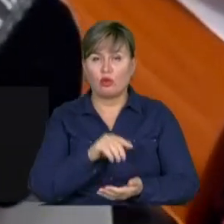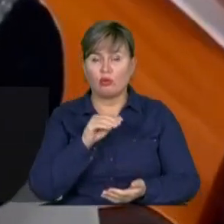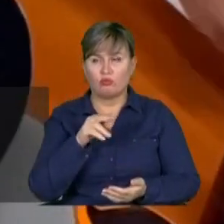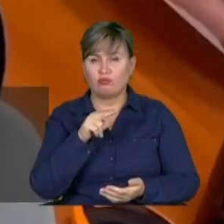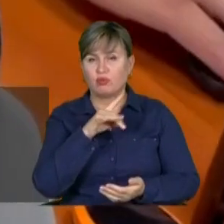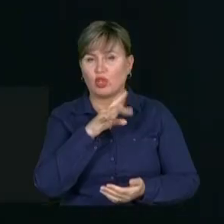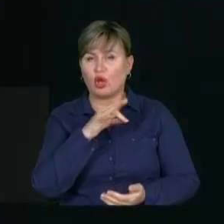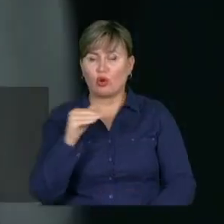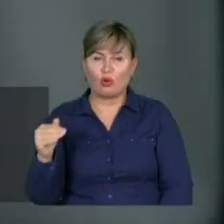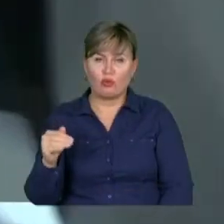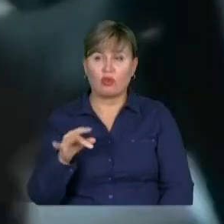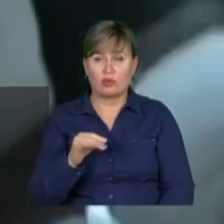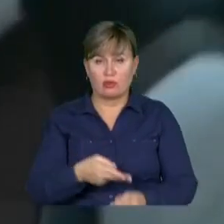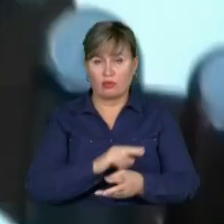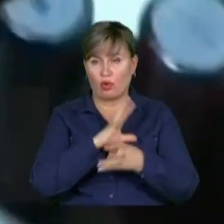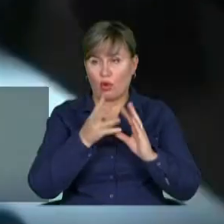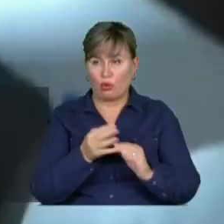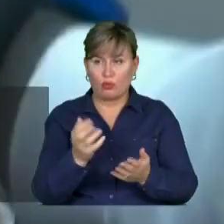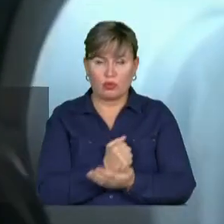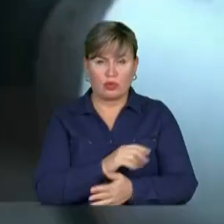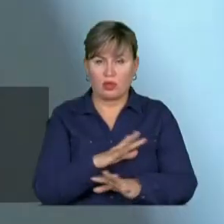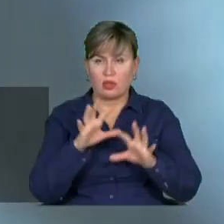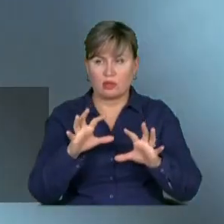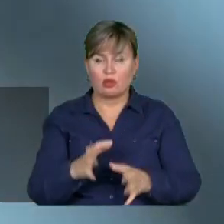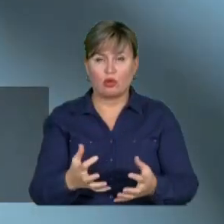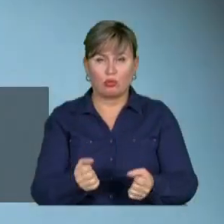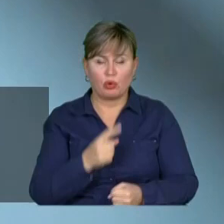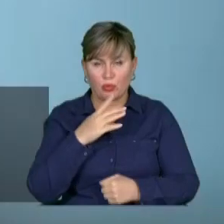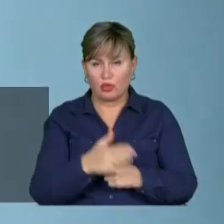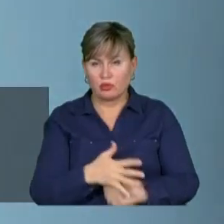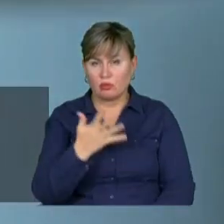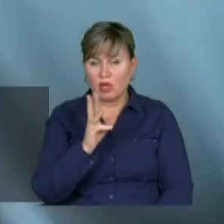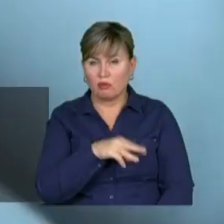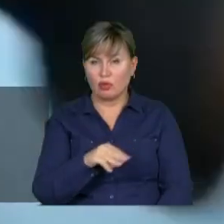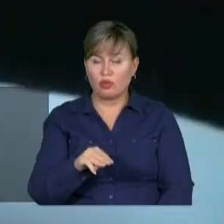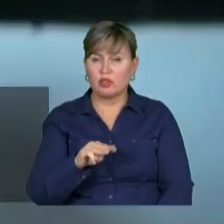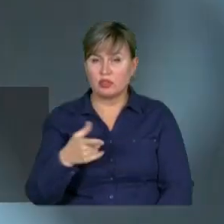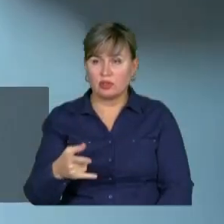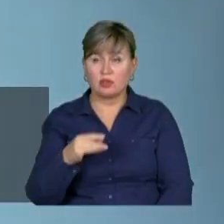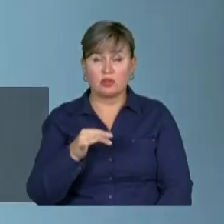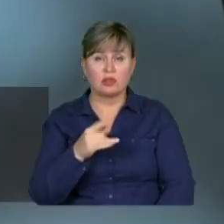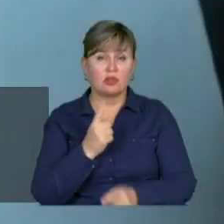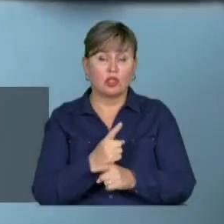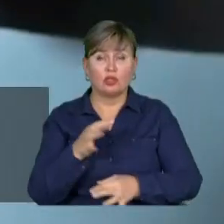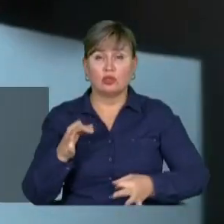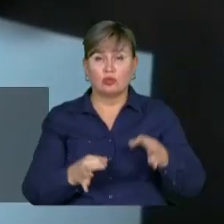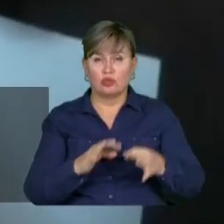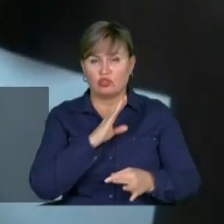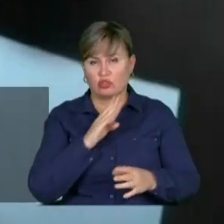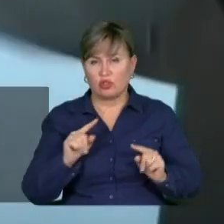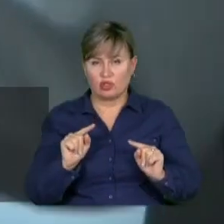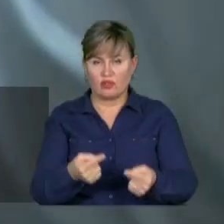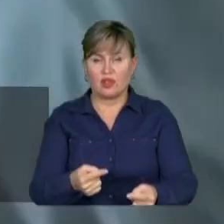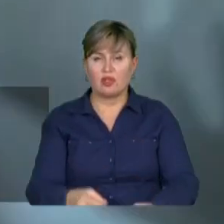профориентатора, за что он в общей сложности незаконно получил почти 5 миллионов тенге. Санкции суда женщину